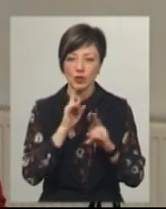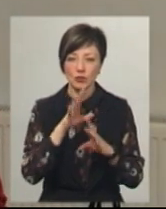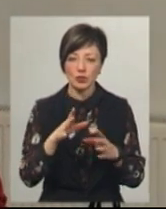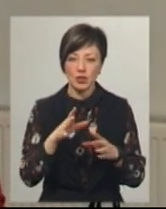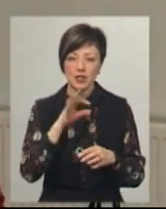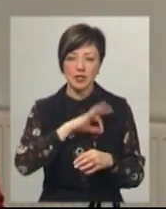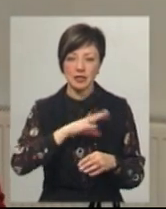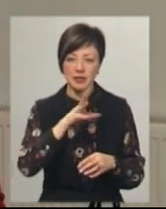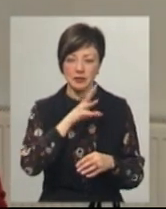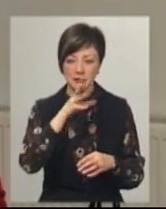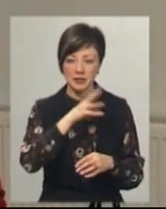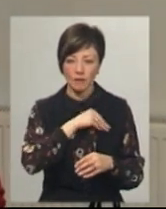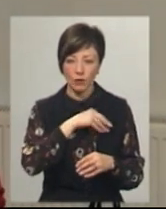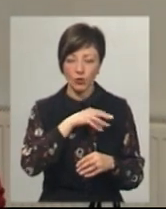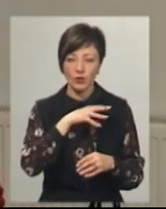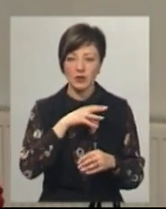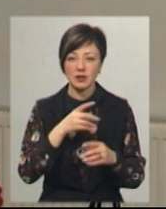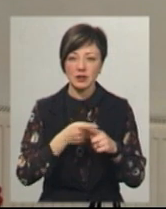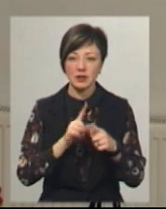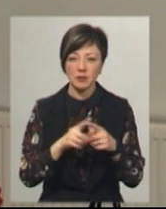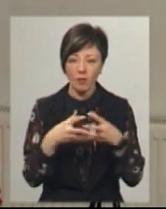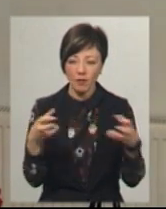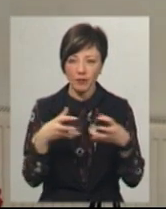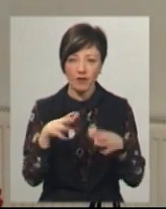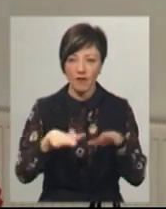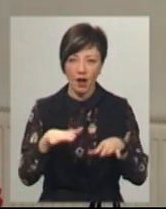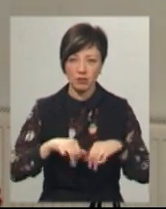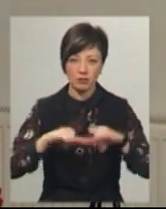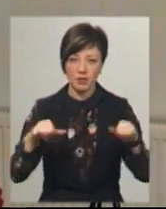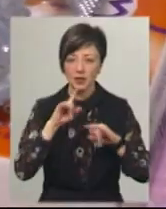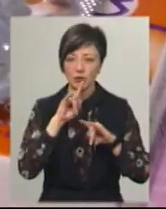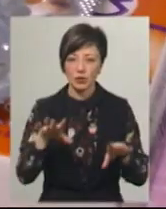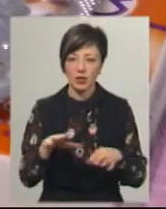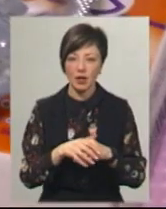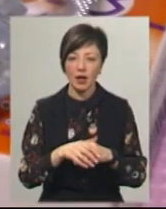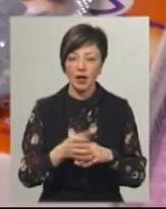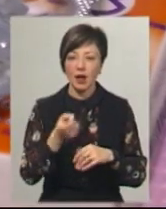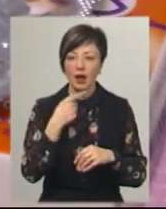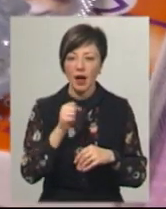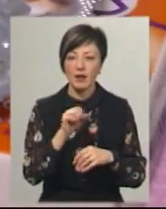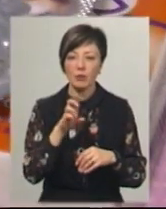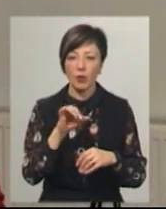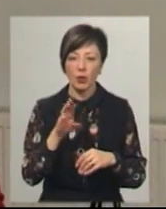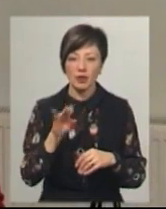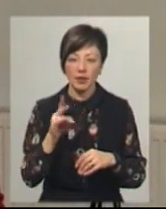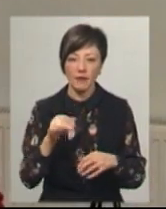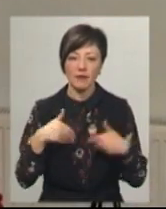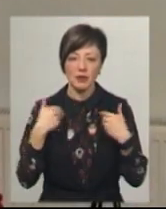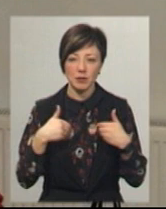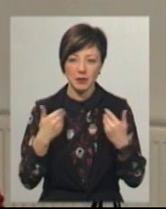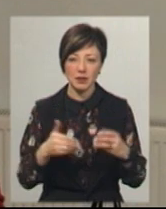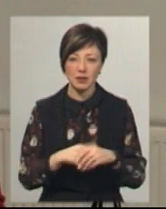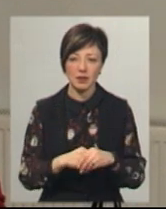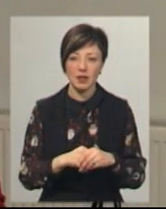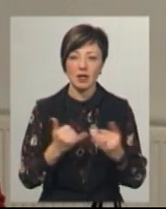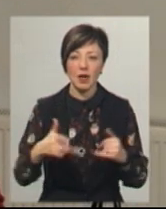буде засвоюватись харчі, вона не буде зовсім набирати ваги. Антибіотики ми приймаємо теж кожного дня, вітаміни